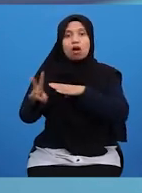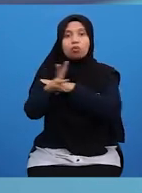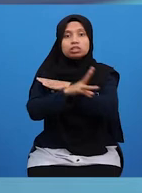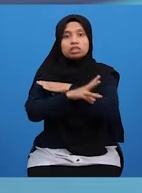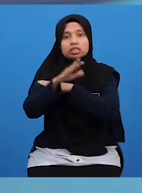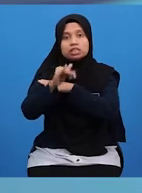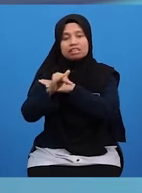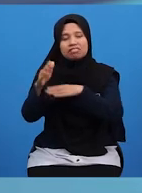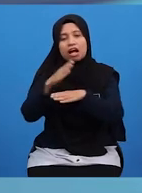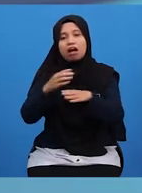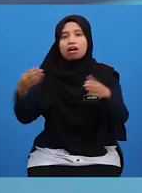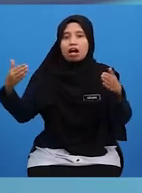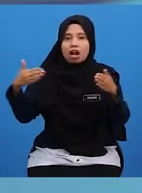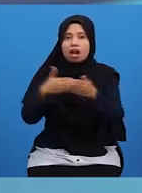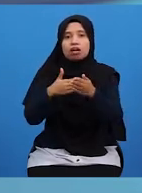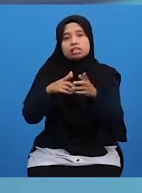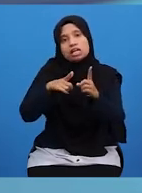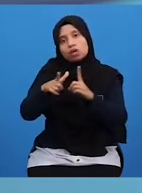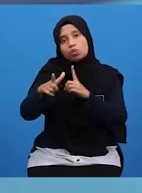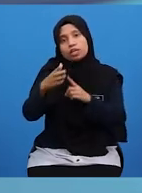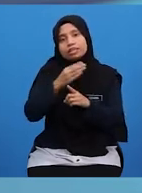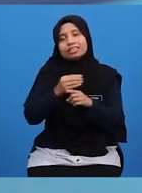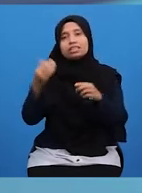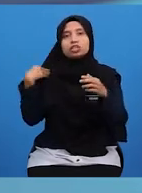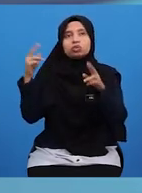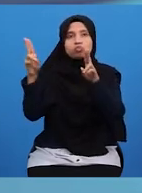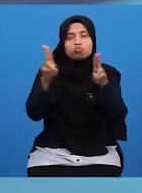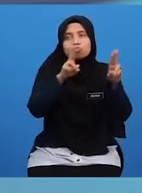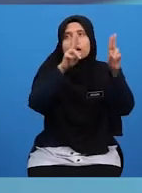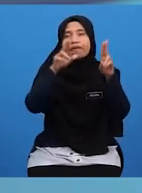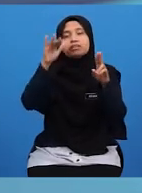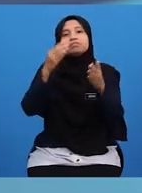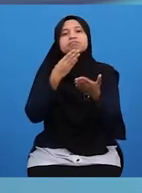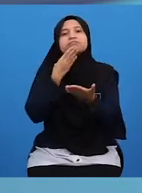tidak menghalang laluan dan mempunyai peredaran udara yang baik.